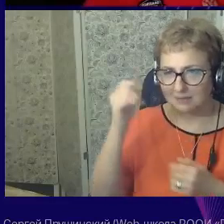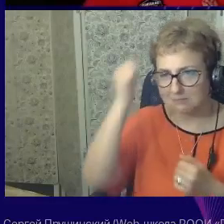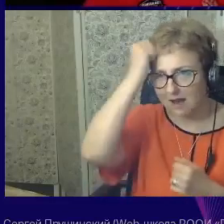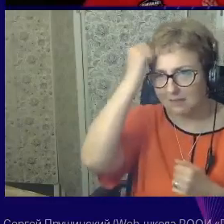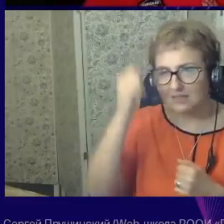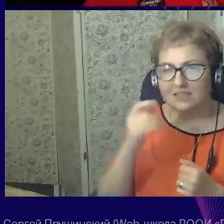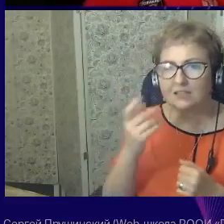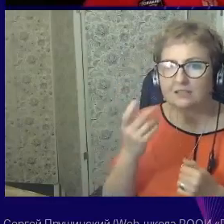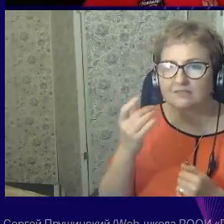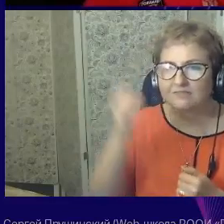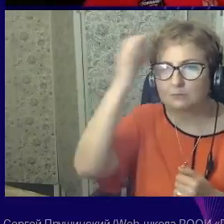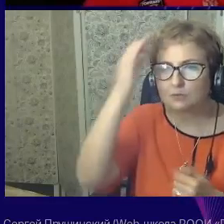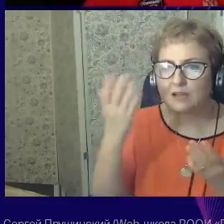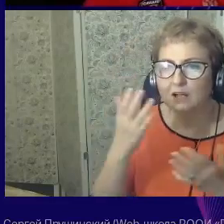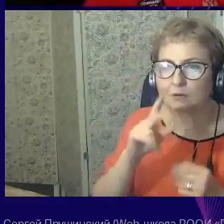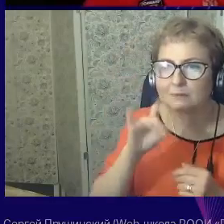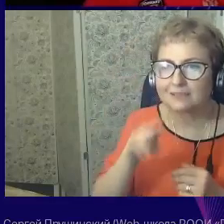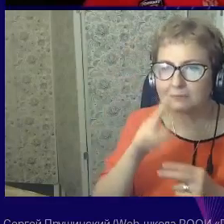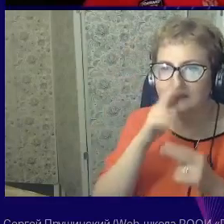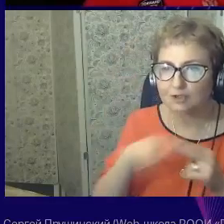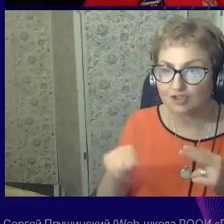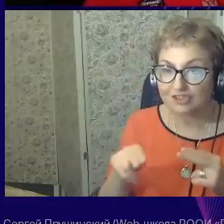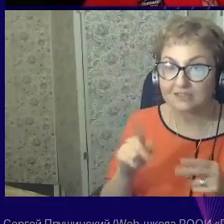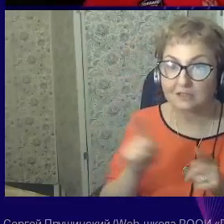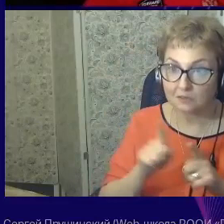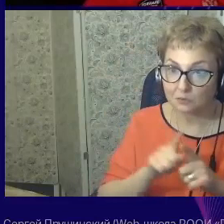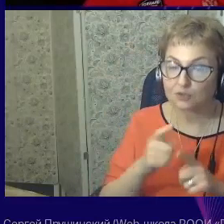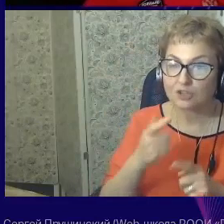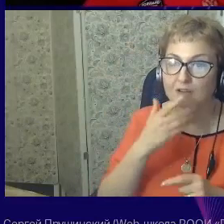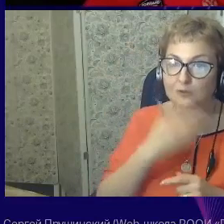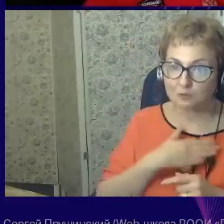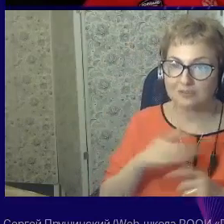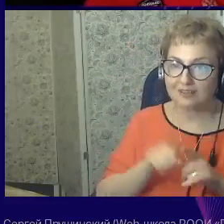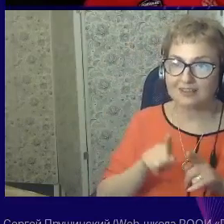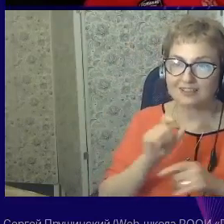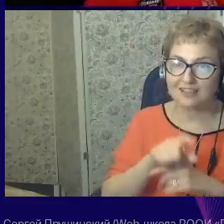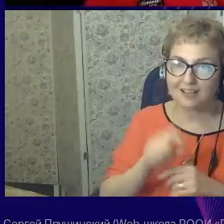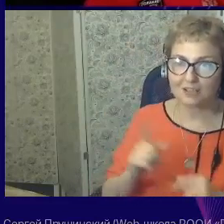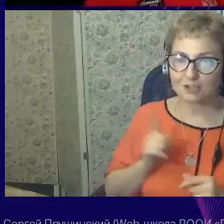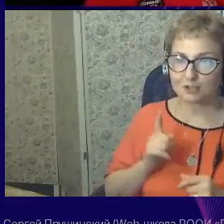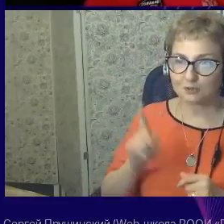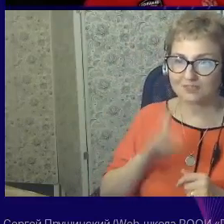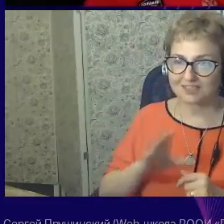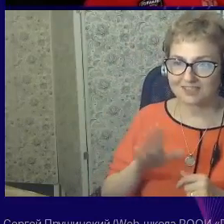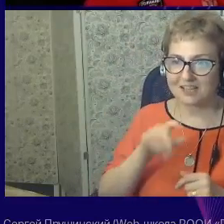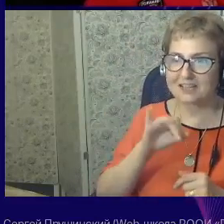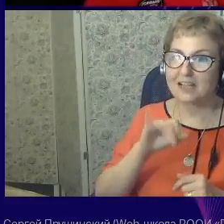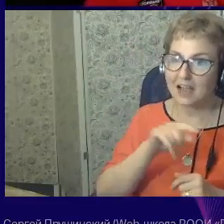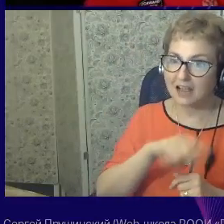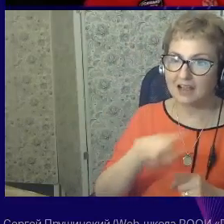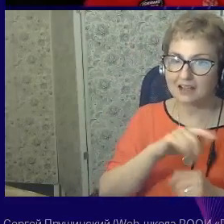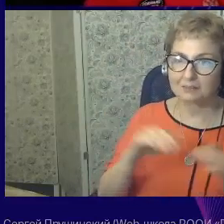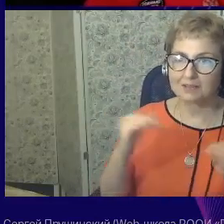какой предмет исчез. И они тоже очень любят такие задания, всегда их ждут, они им интересны.